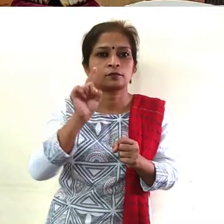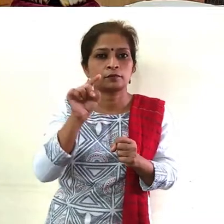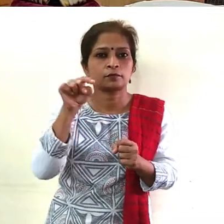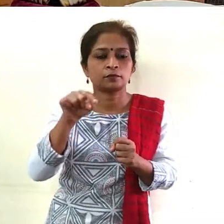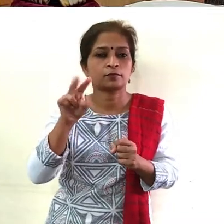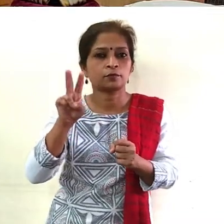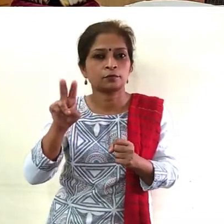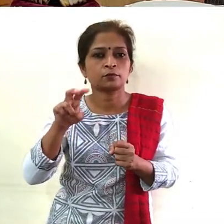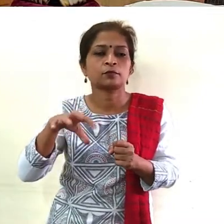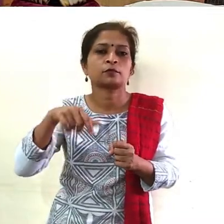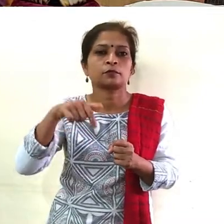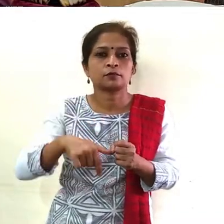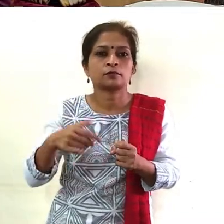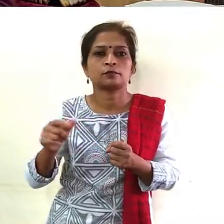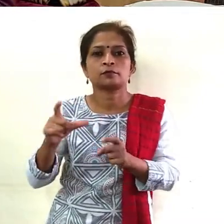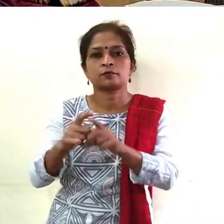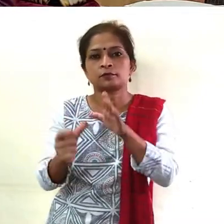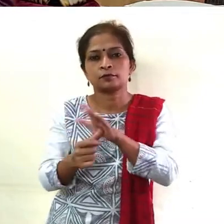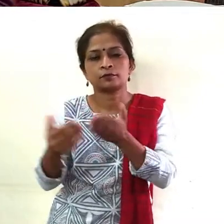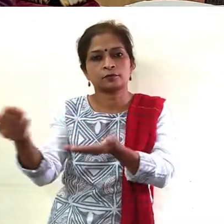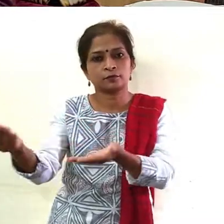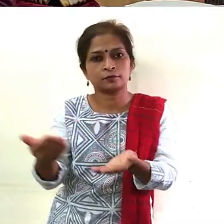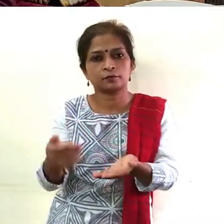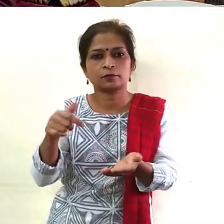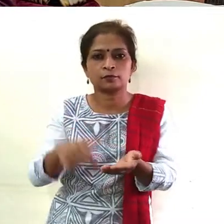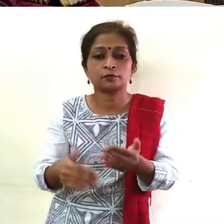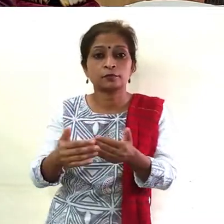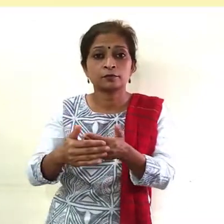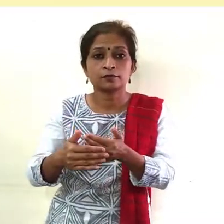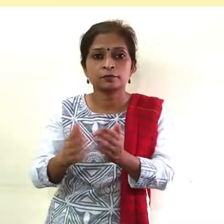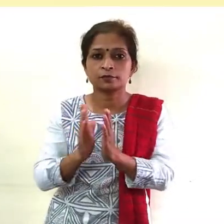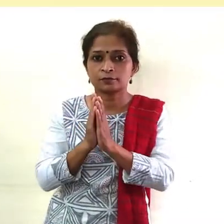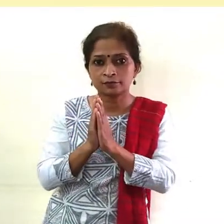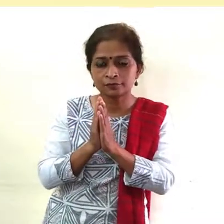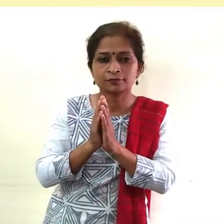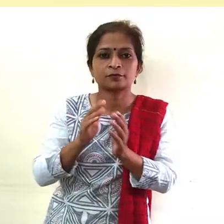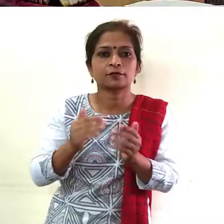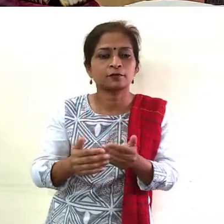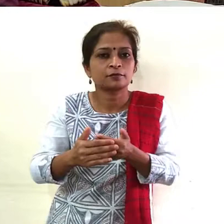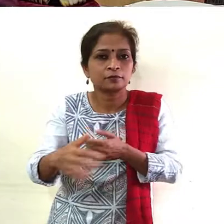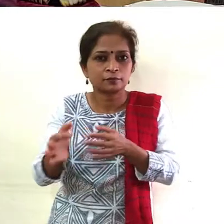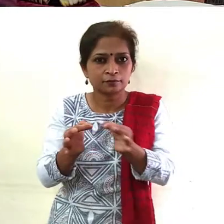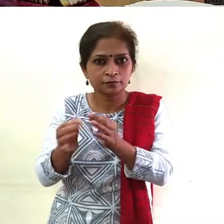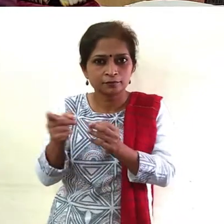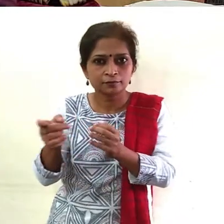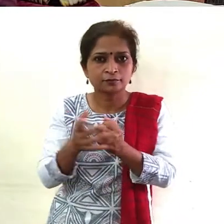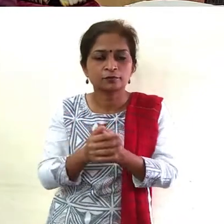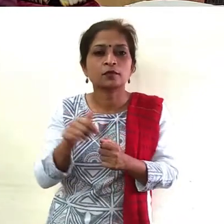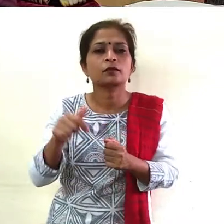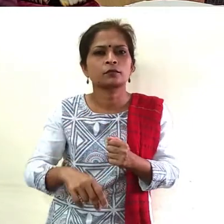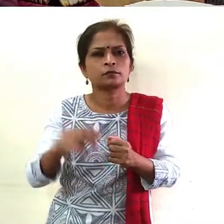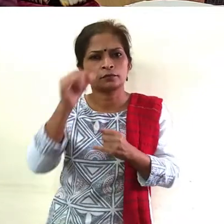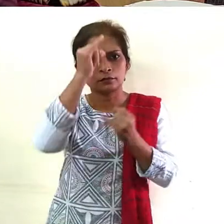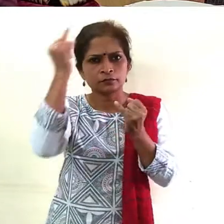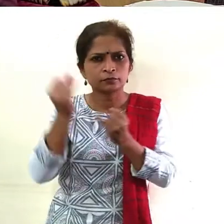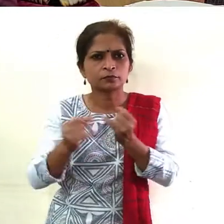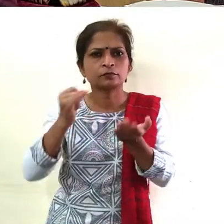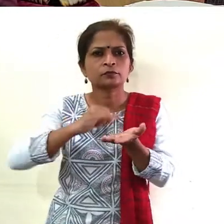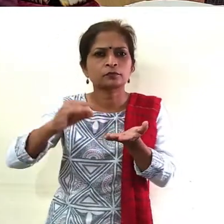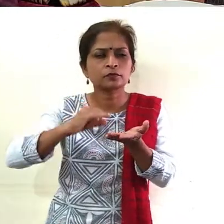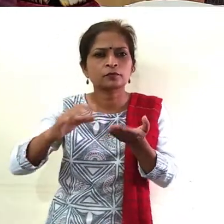करती हूँ। सर नमस्कार। नमस्कार जी सर, आप बताएंगे अब आगे। ठीक है, जैसे आपने कहा कि भारतीय साहित्य में